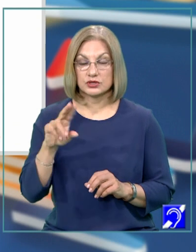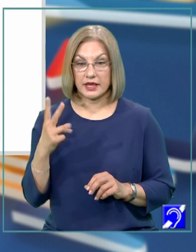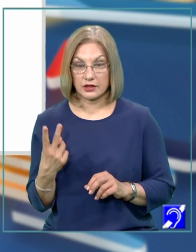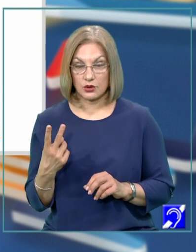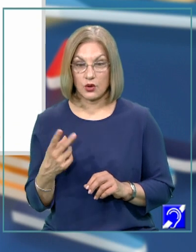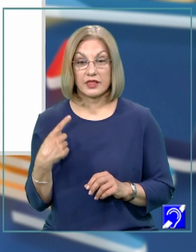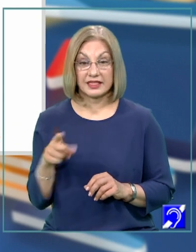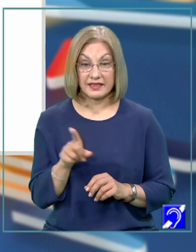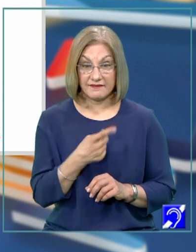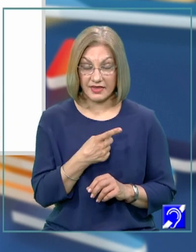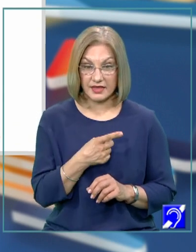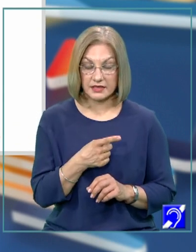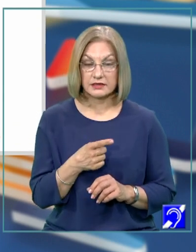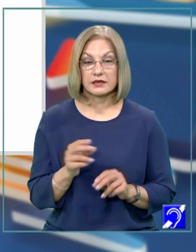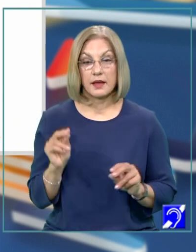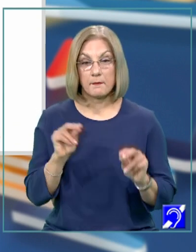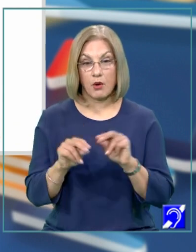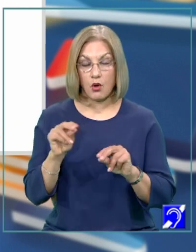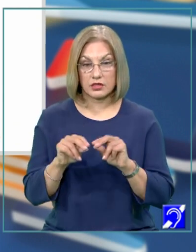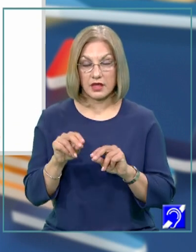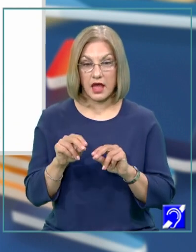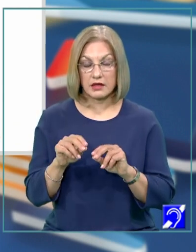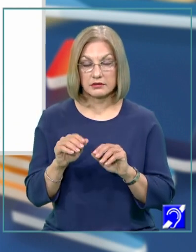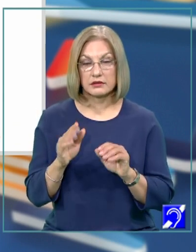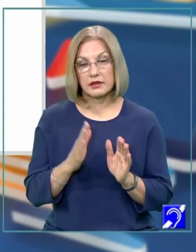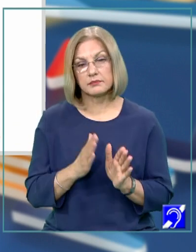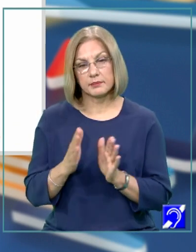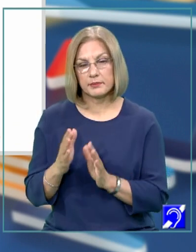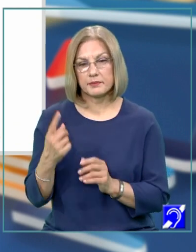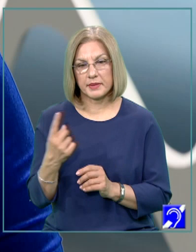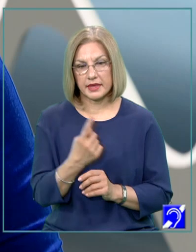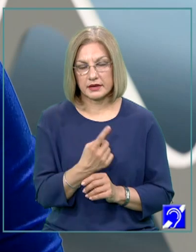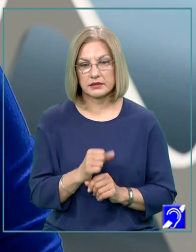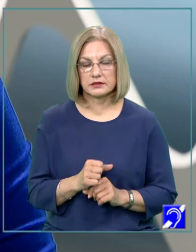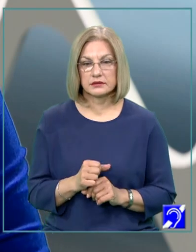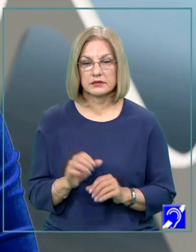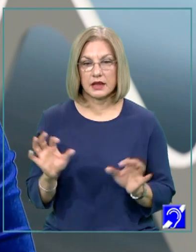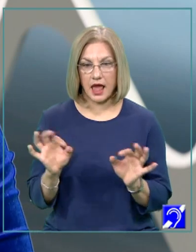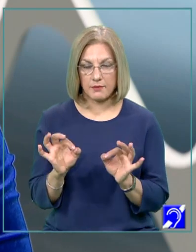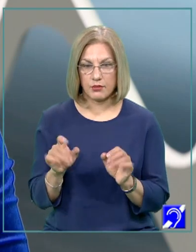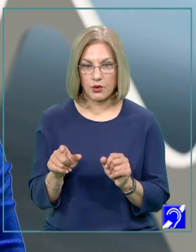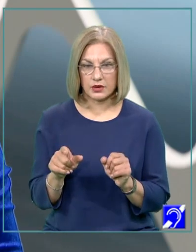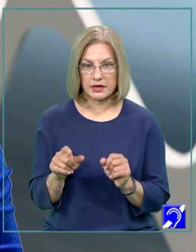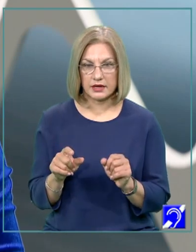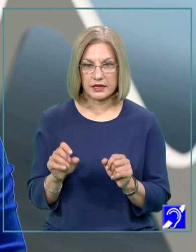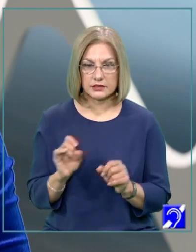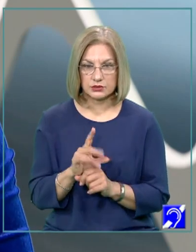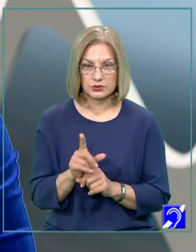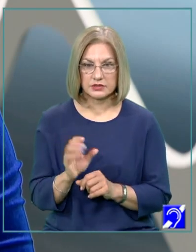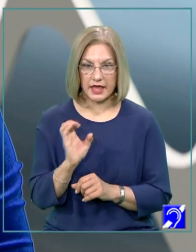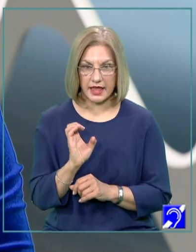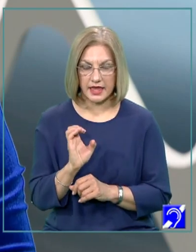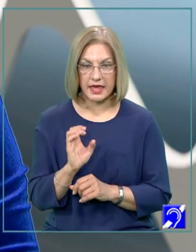diferite montate pe rând la bornele sursei de tensiune electromotoare e